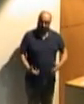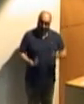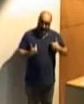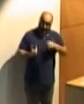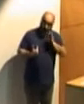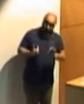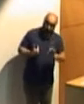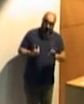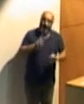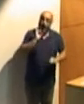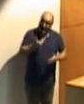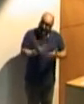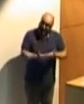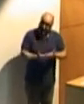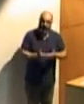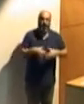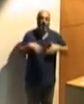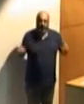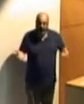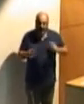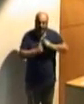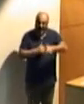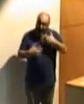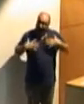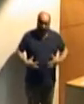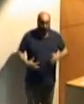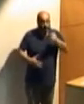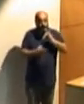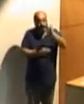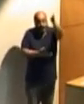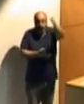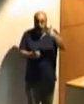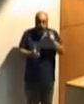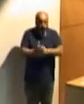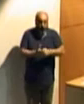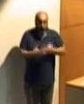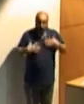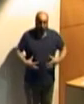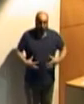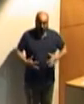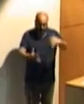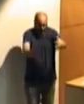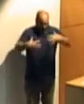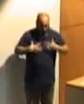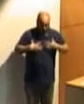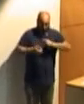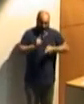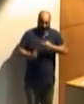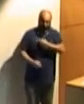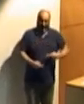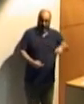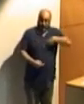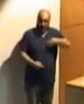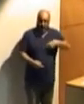faut-il faire en sorte d'accepter que le corps puisse un jour tout simplement nous appartenir donc sans des questions